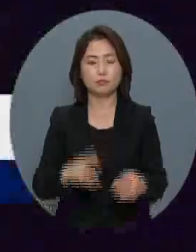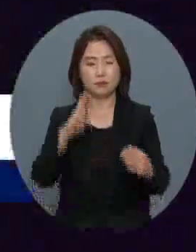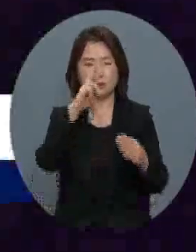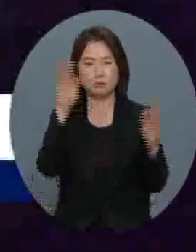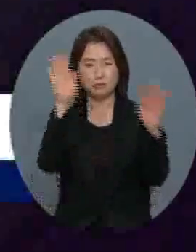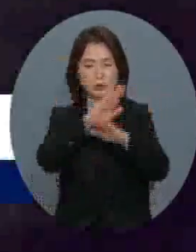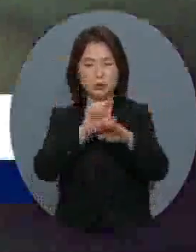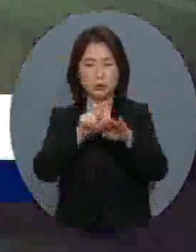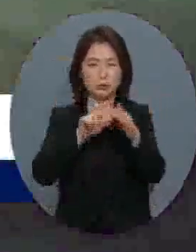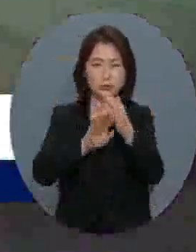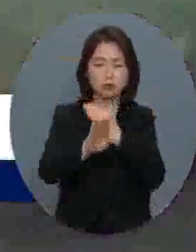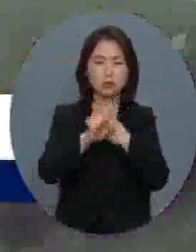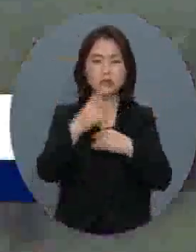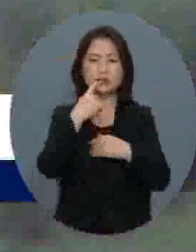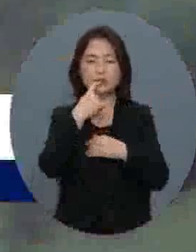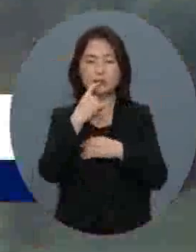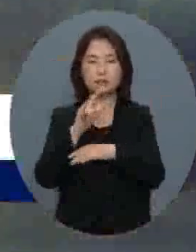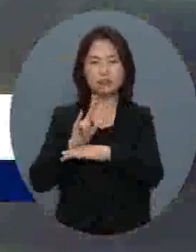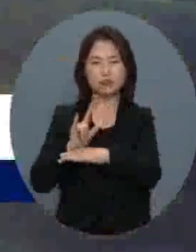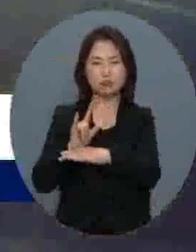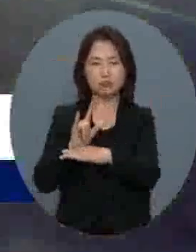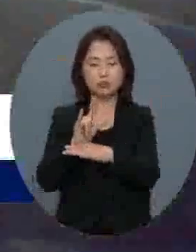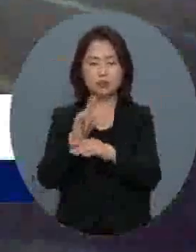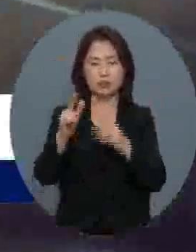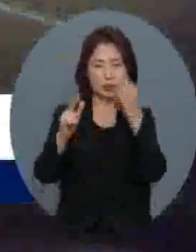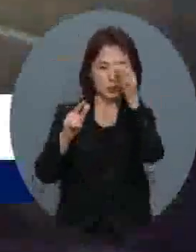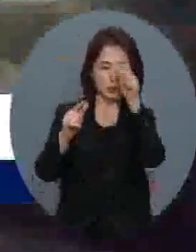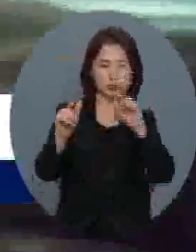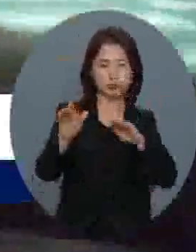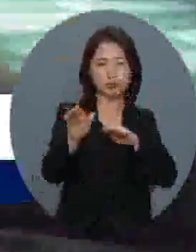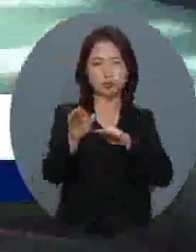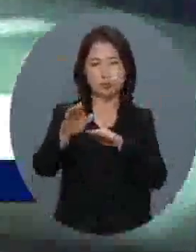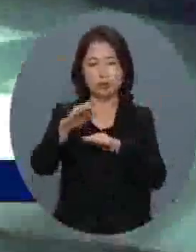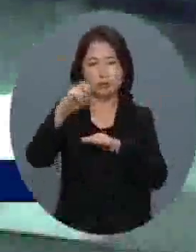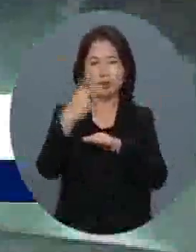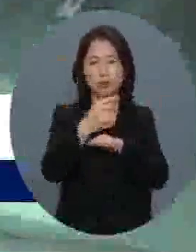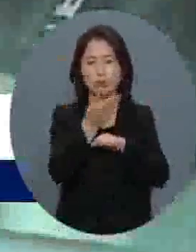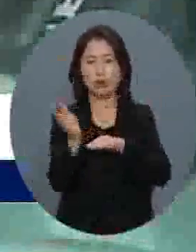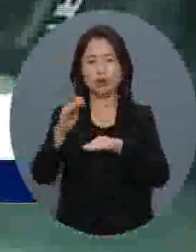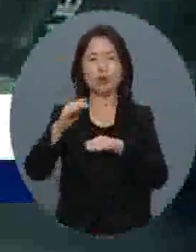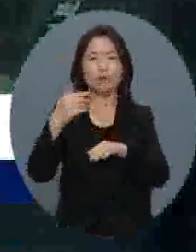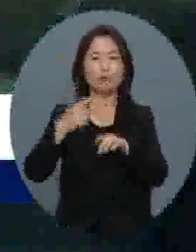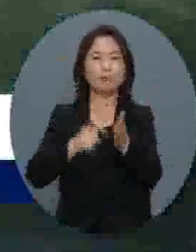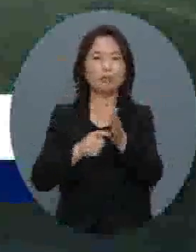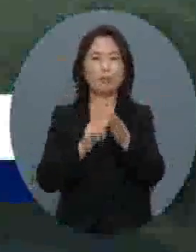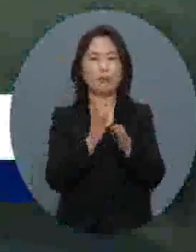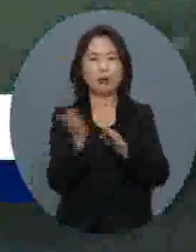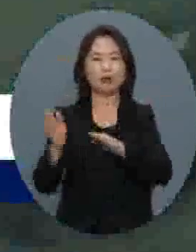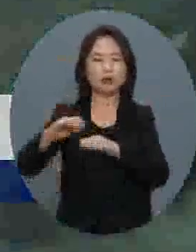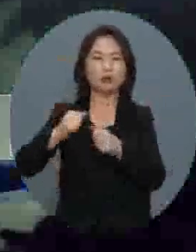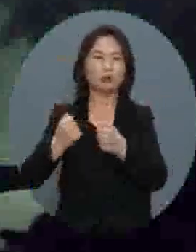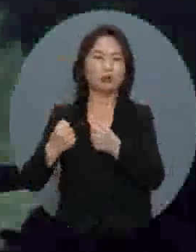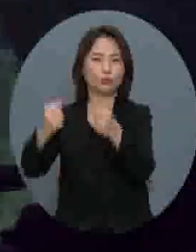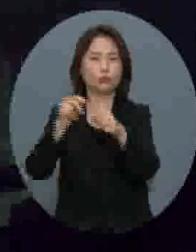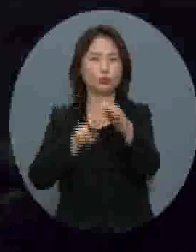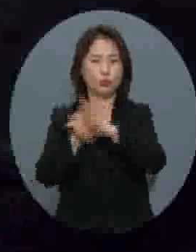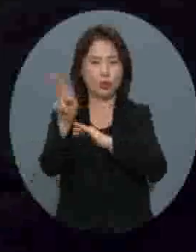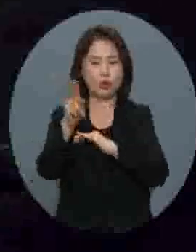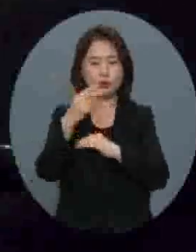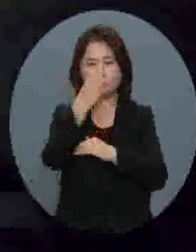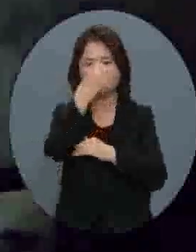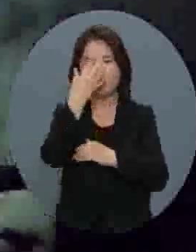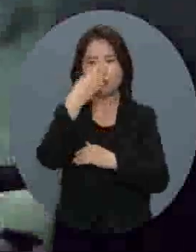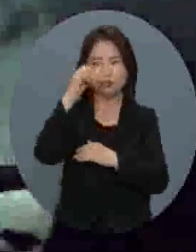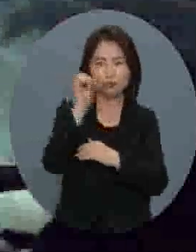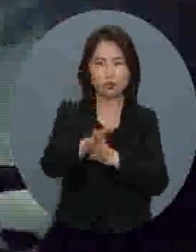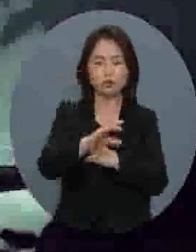자정을 넘긴 시각 흰색 외제 차량에 경찰차가 다가가자 갑자기 이 차량이 급히 방향을 돌립니다. 신호도